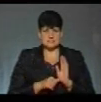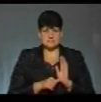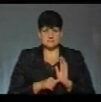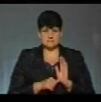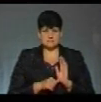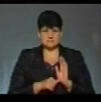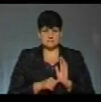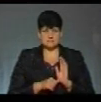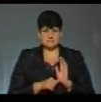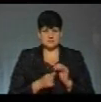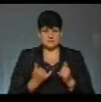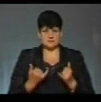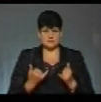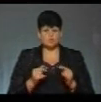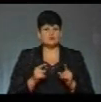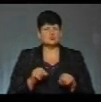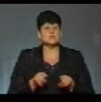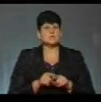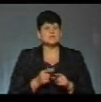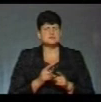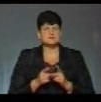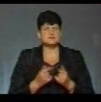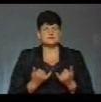116. 116. На вашу думку, чому такі зміни?